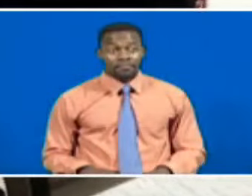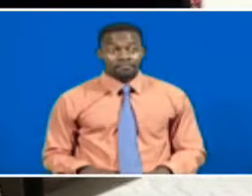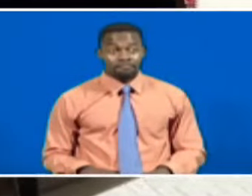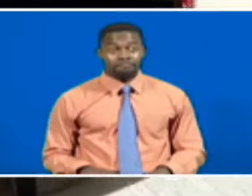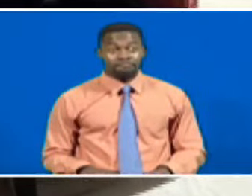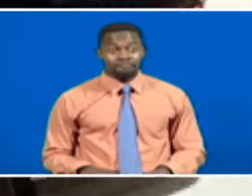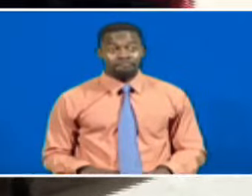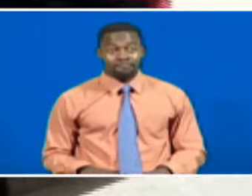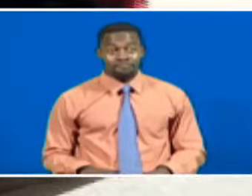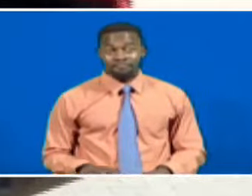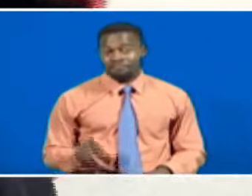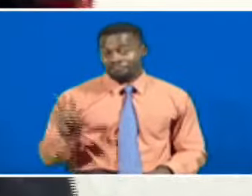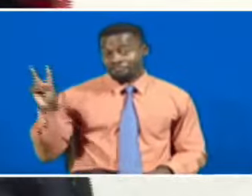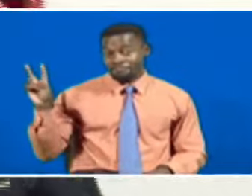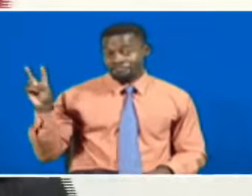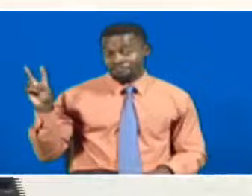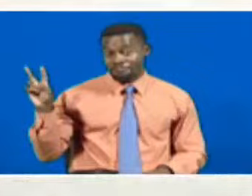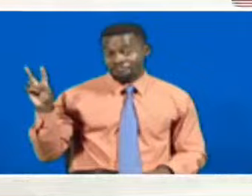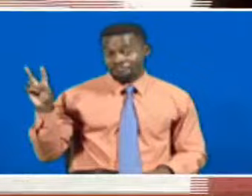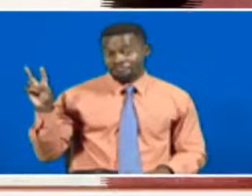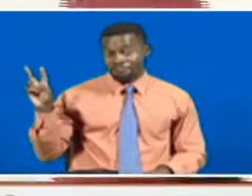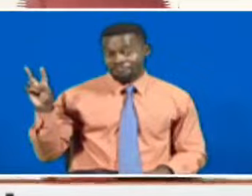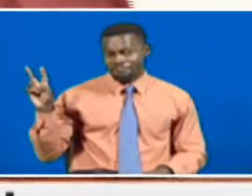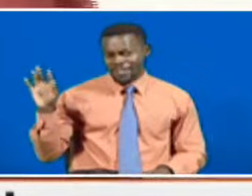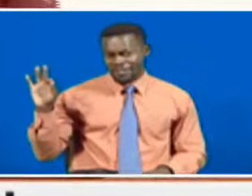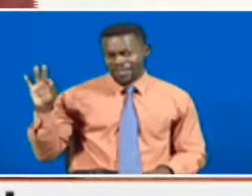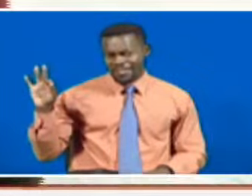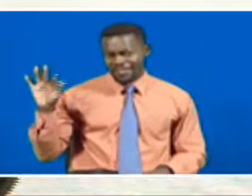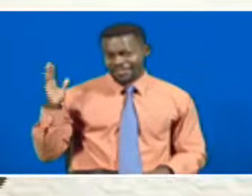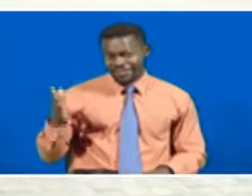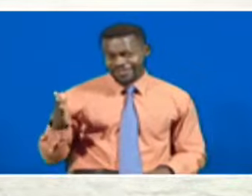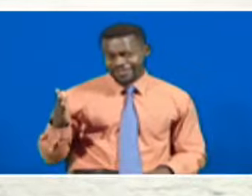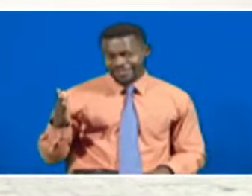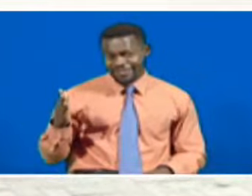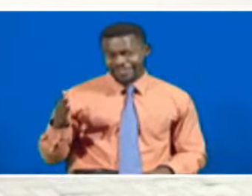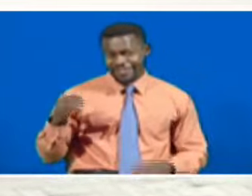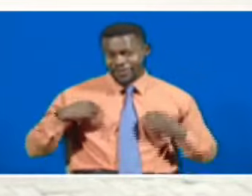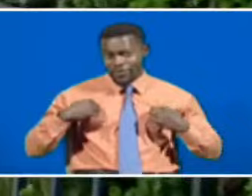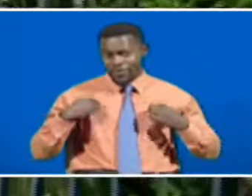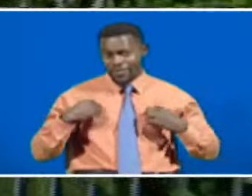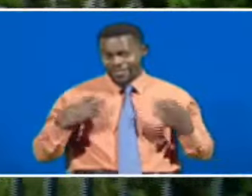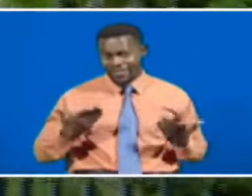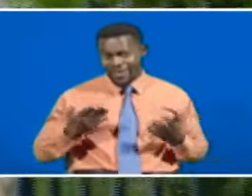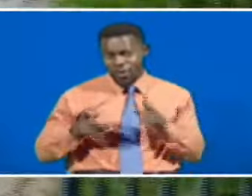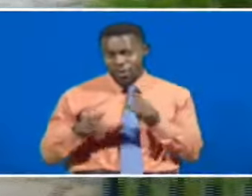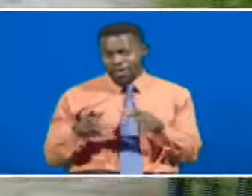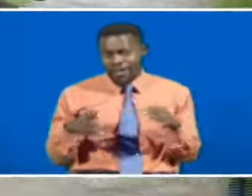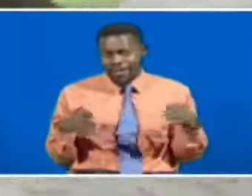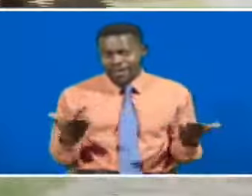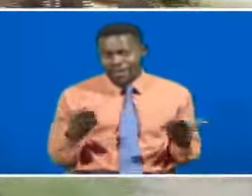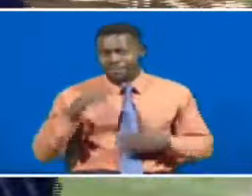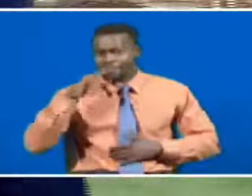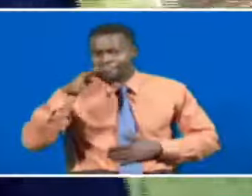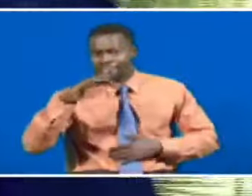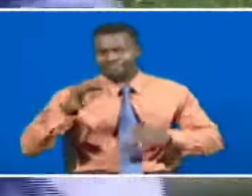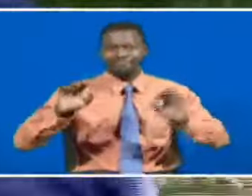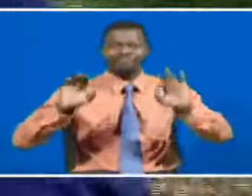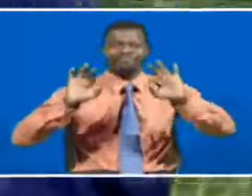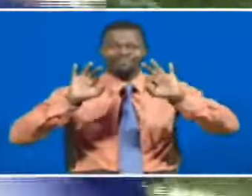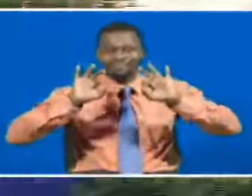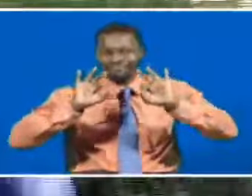Huenda wengi wanamfahamu kwa muonekano wake wa kipekee, kuanzia kwa mavazi, kutembea au hata kuongea.